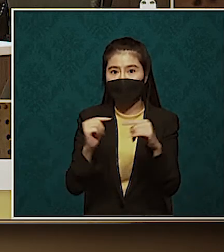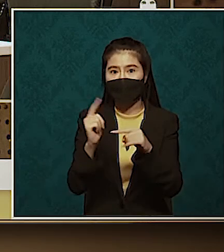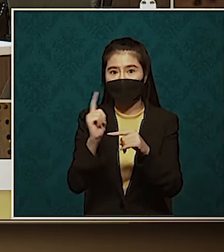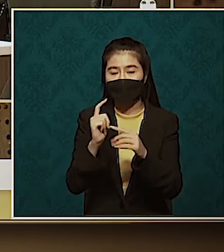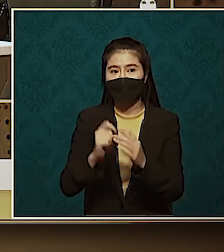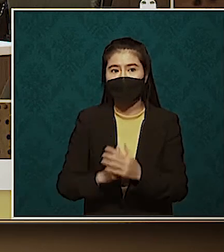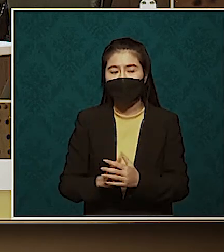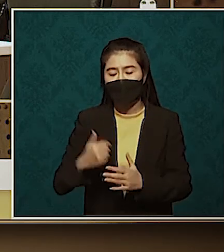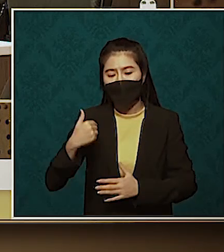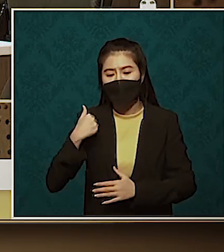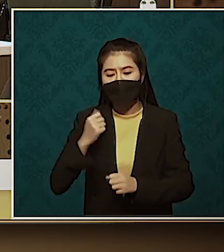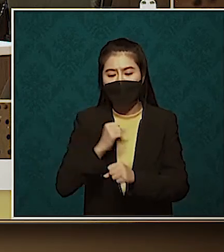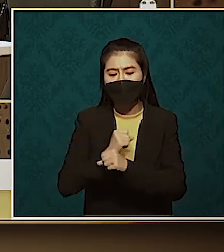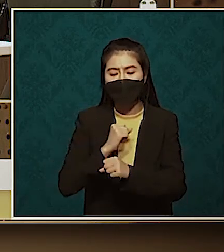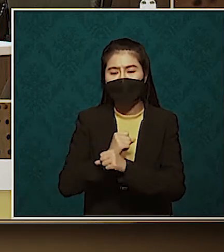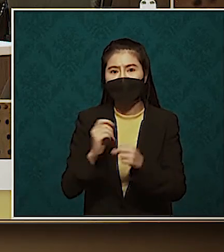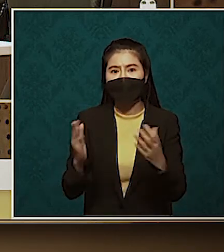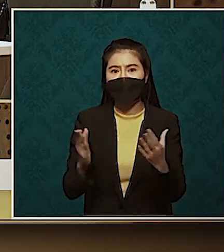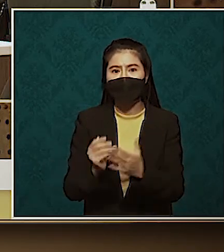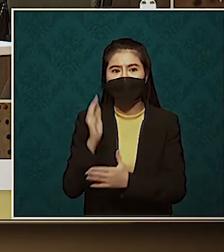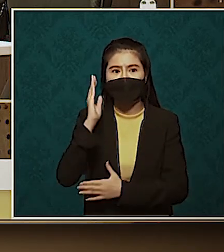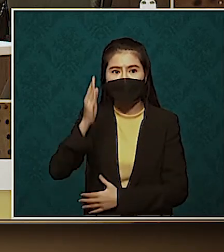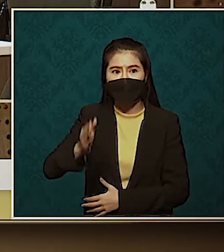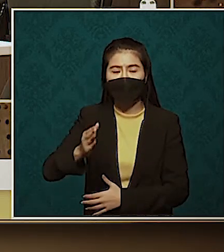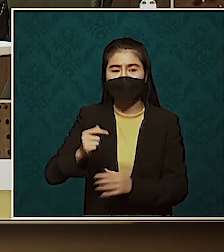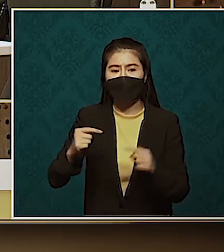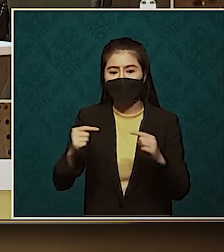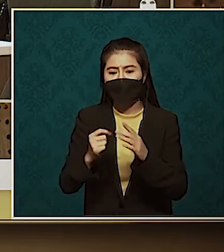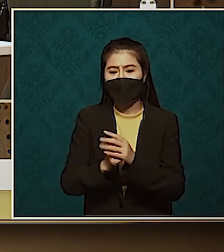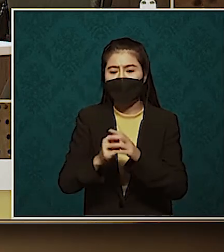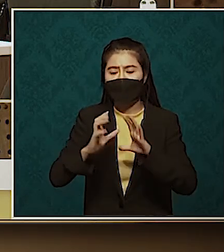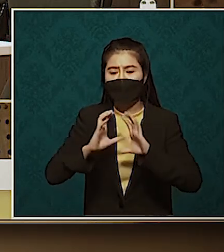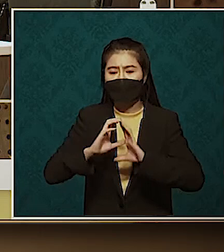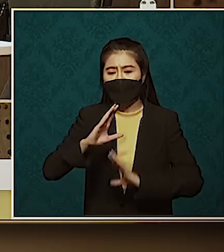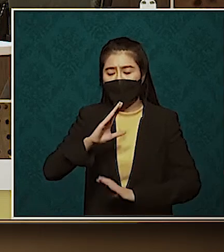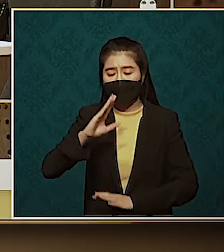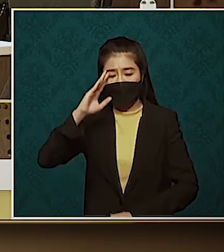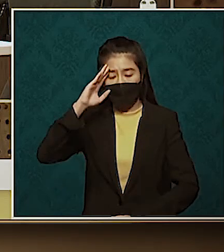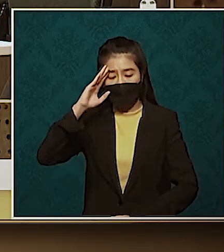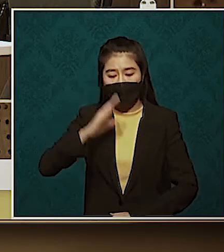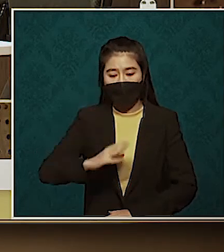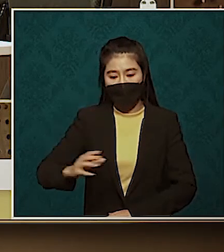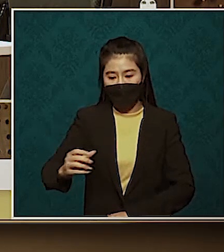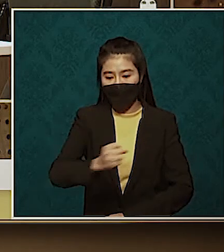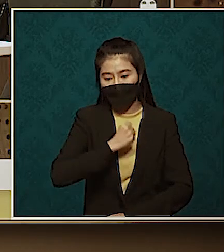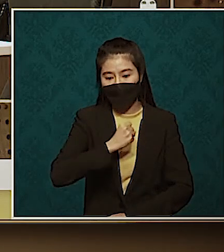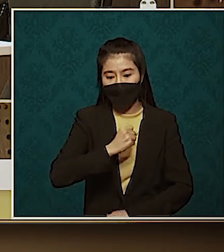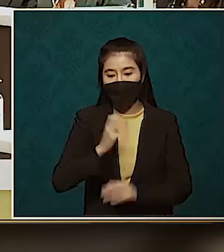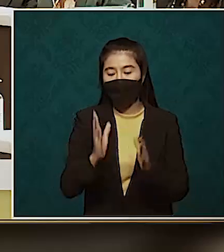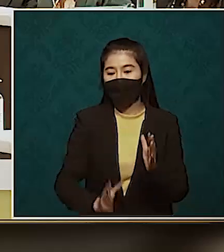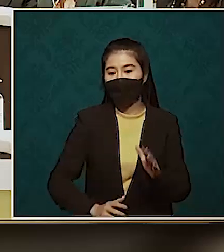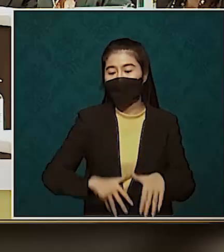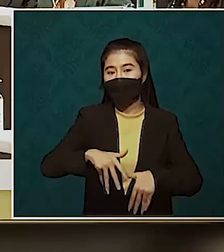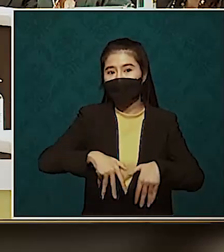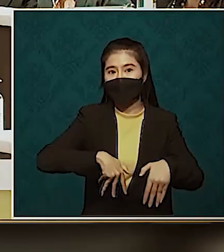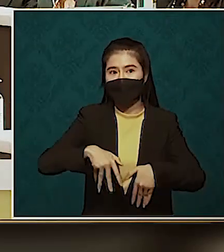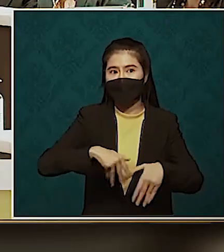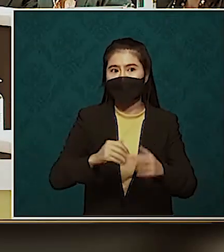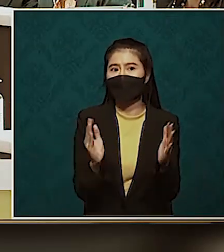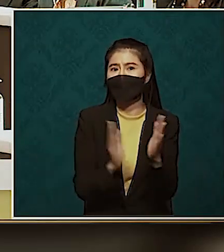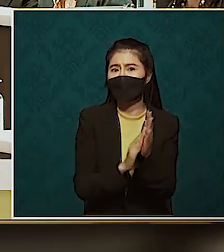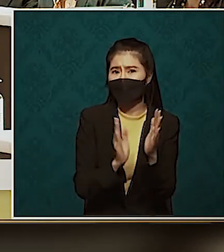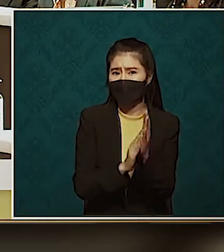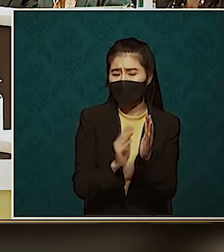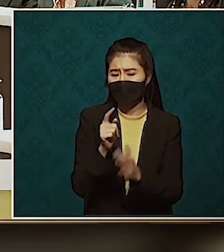าท่านมีท่าทีอย่างไรต่อการกระทำรัฐประหารในพม่าชื่นชมหรือประณาม